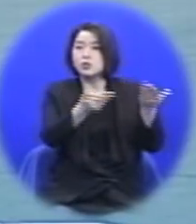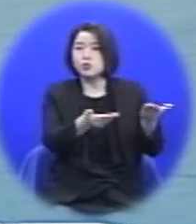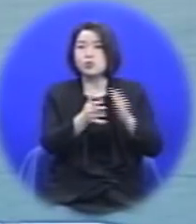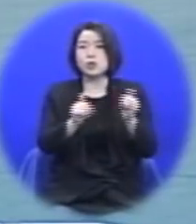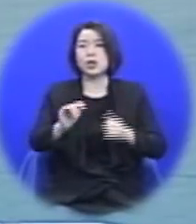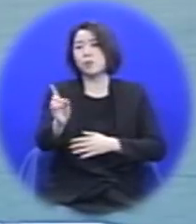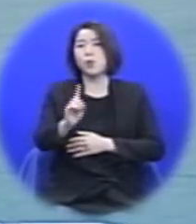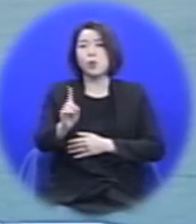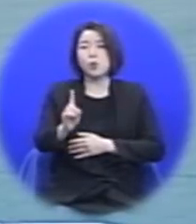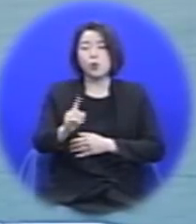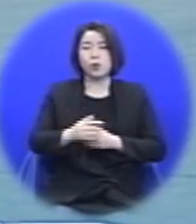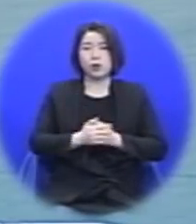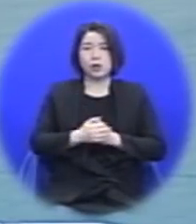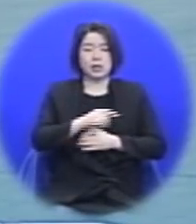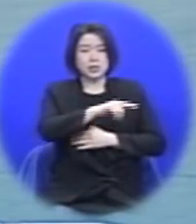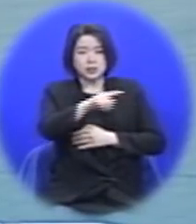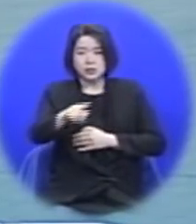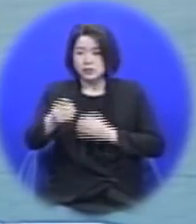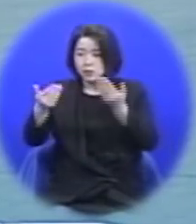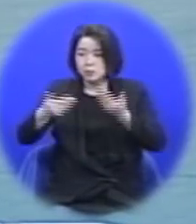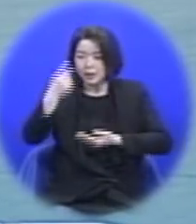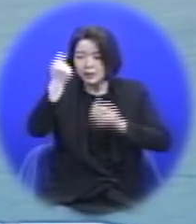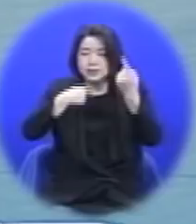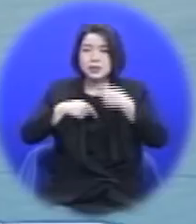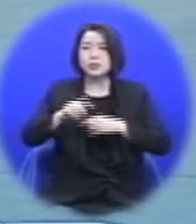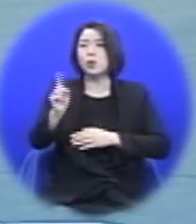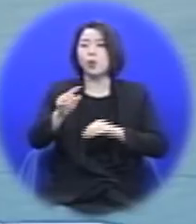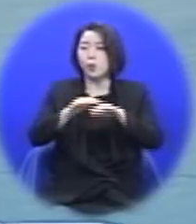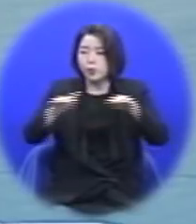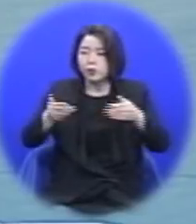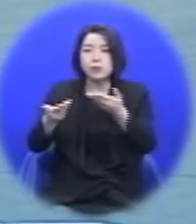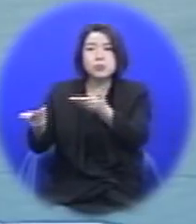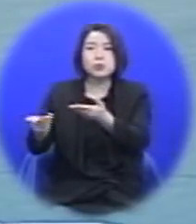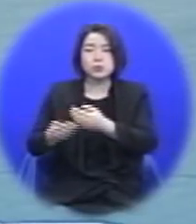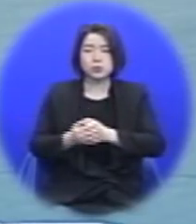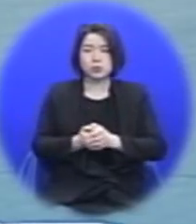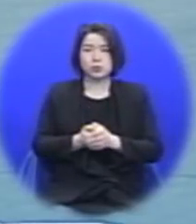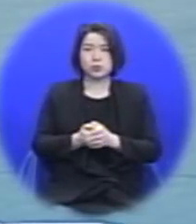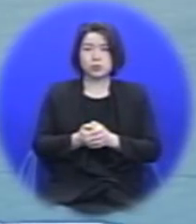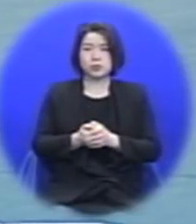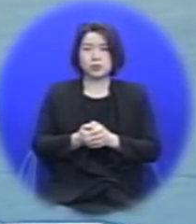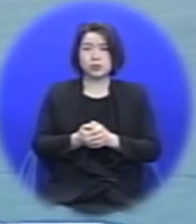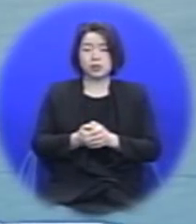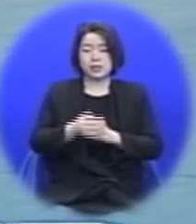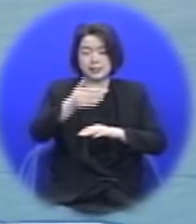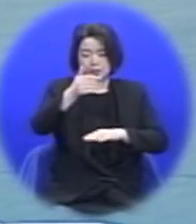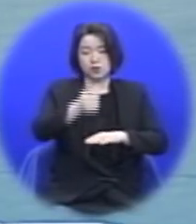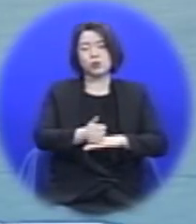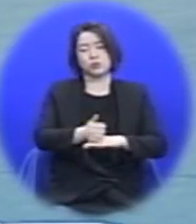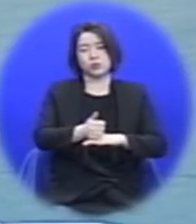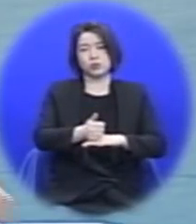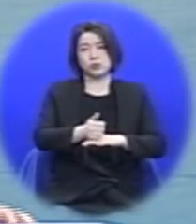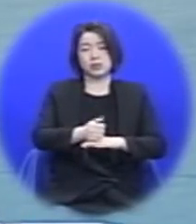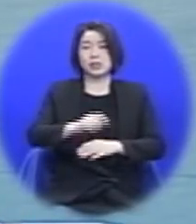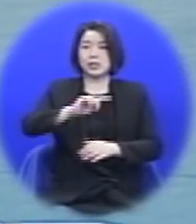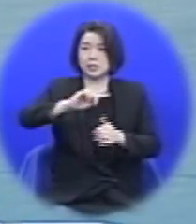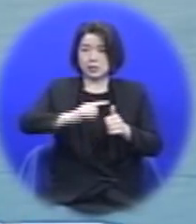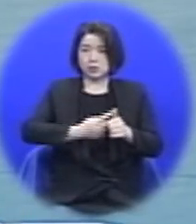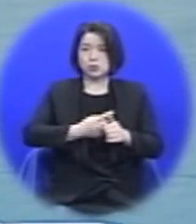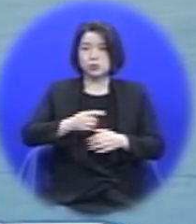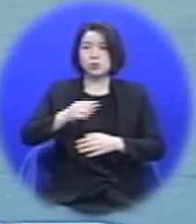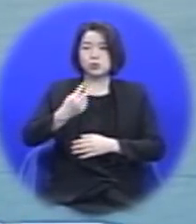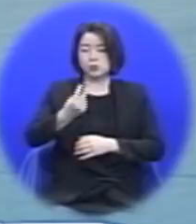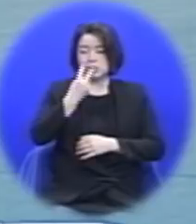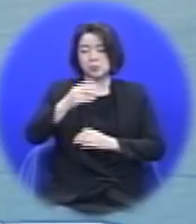사람들은 어떻게 보며 그들이 받은 상처는 또 어떻게 해결할 것이며 결국은 스스로 목숨을